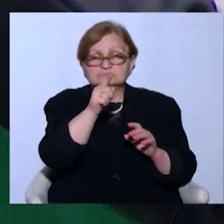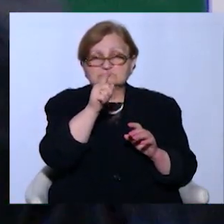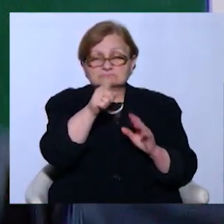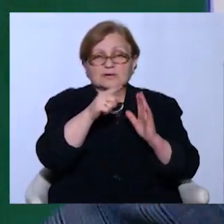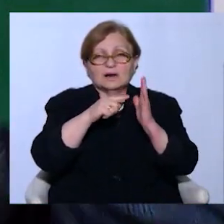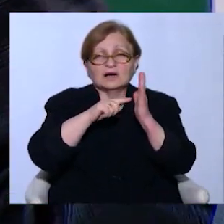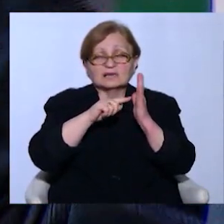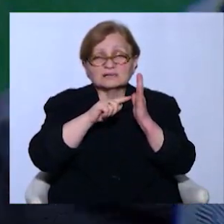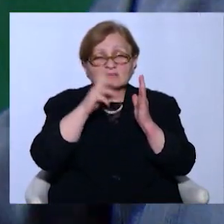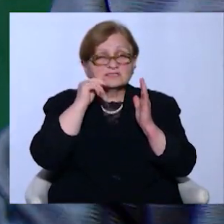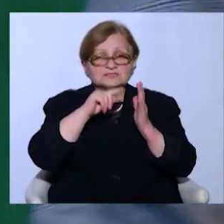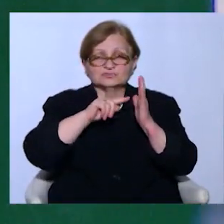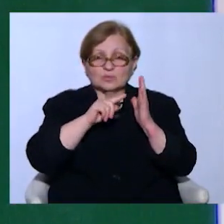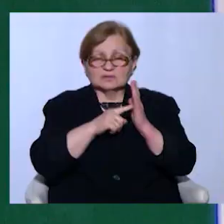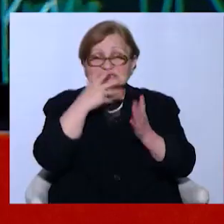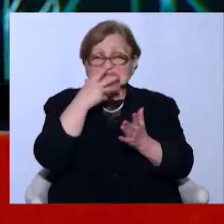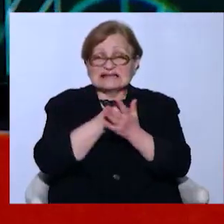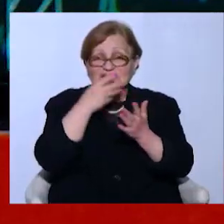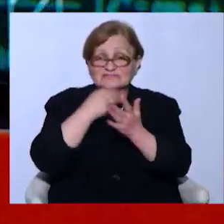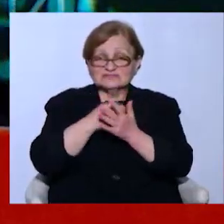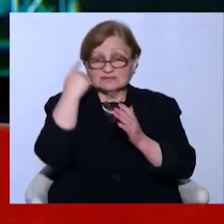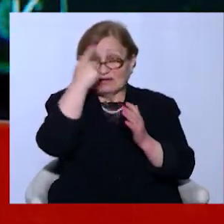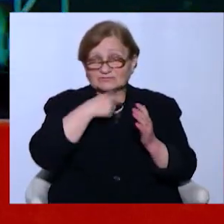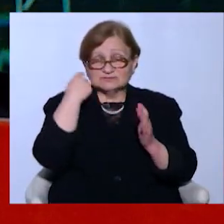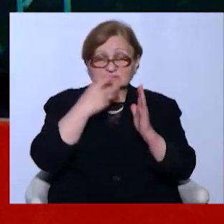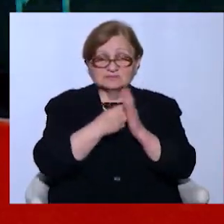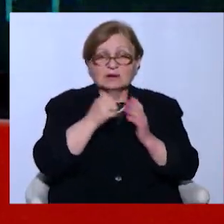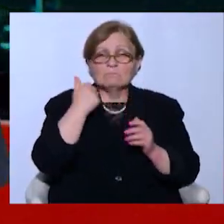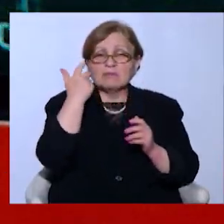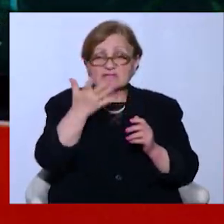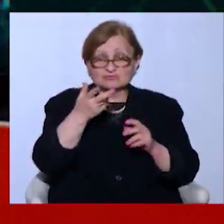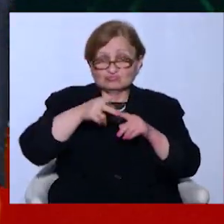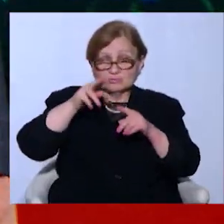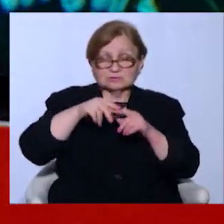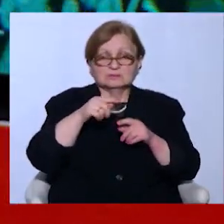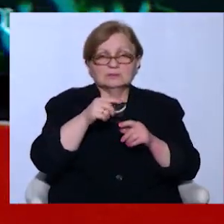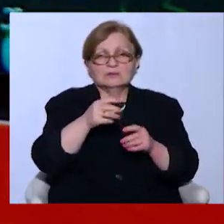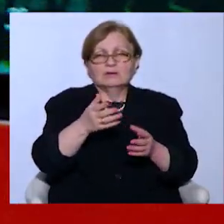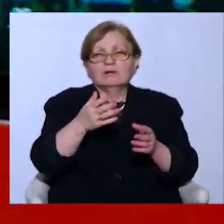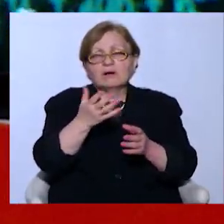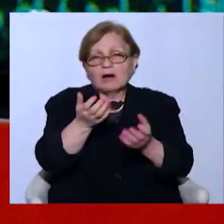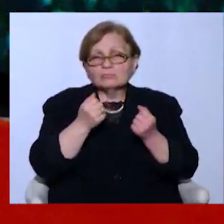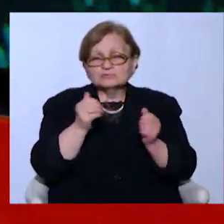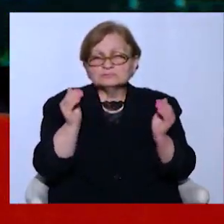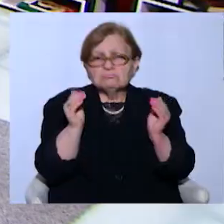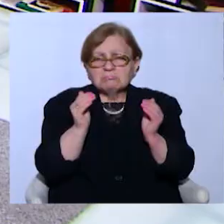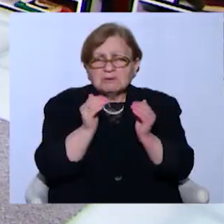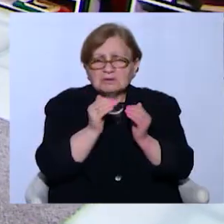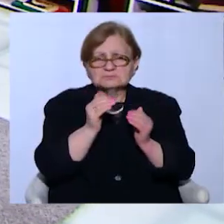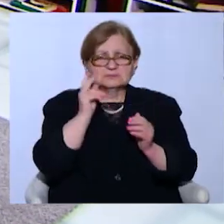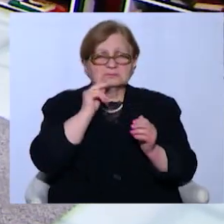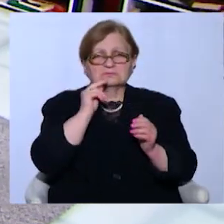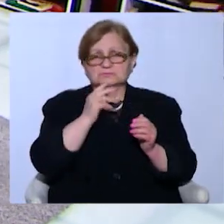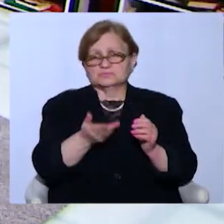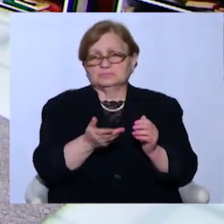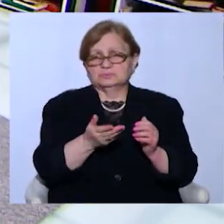ამრავლებ ერთმანეთზე საკუთარ თავზე ბევრჯერ დადებით ხარისხში, გამოდის საკმაოდ პატარა რიცხვი. აი პრინციპში ხედავთ